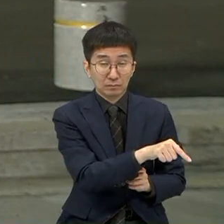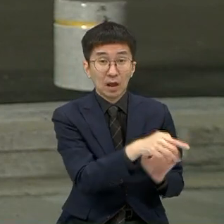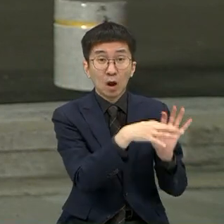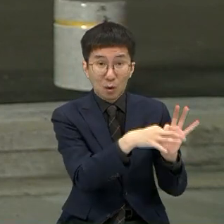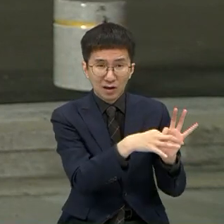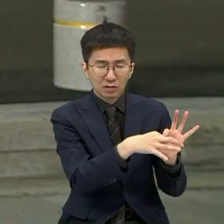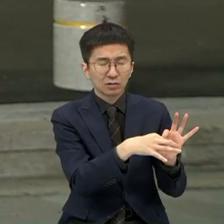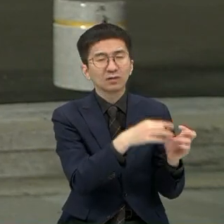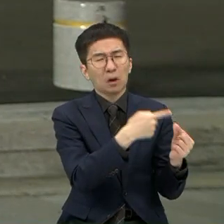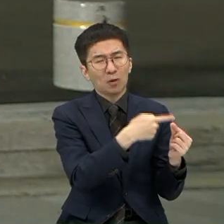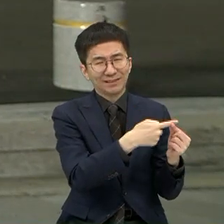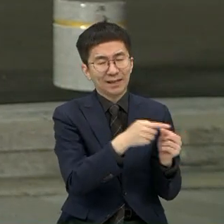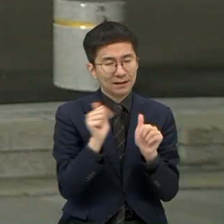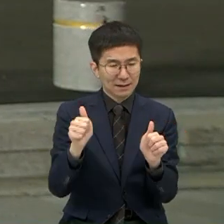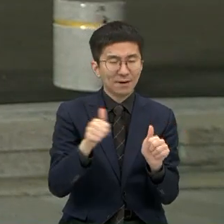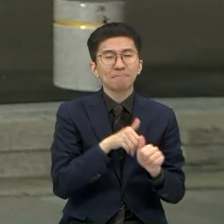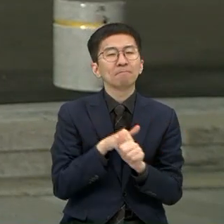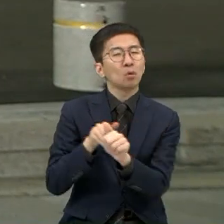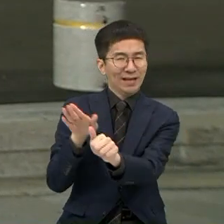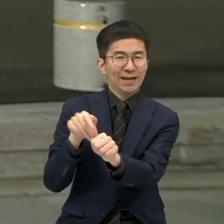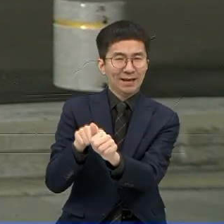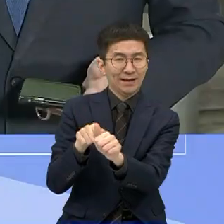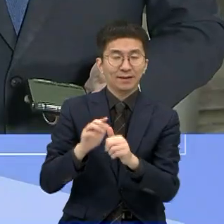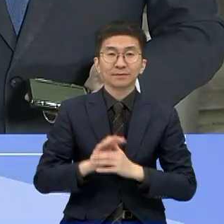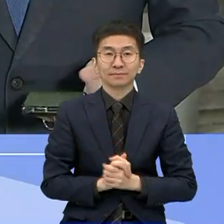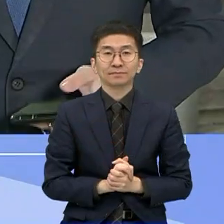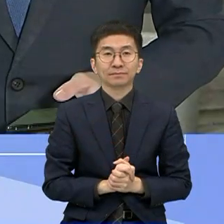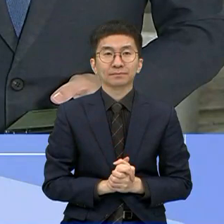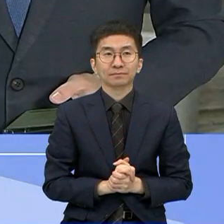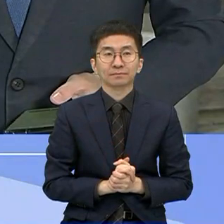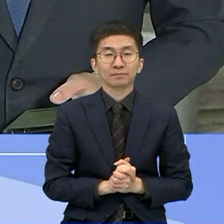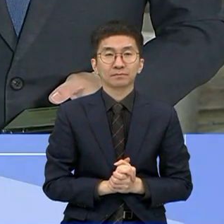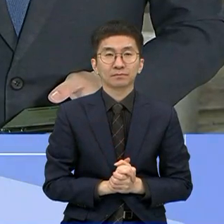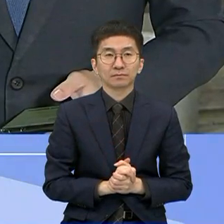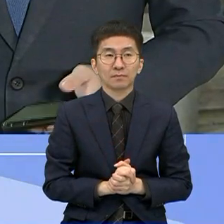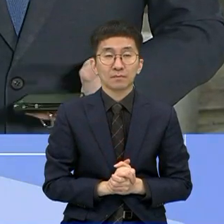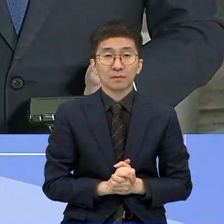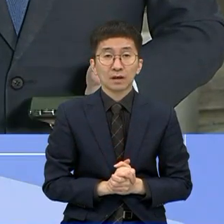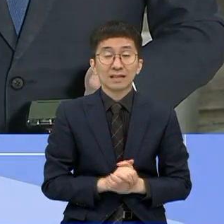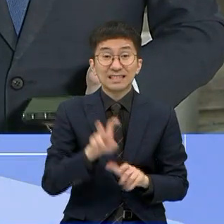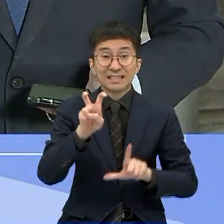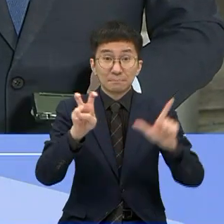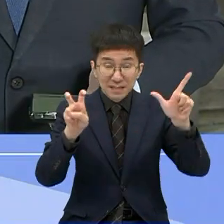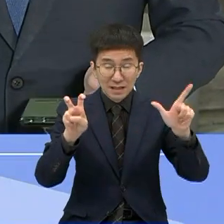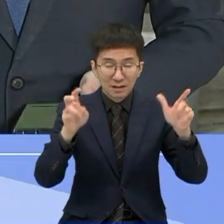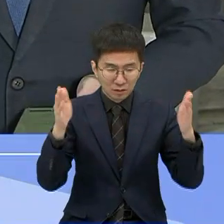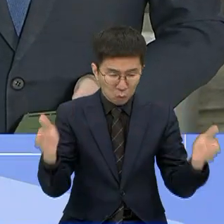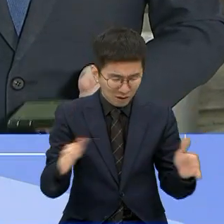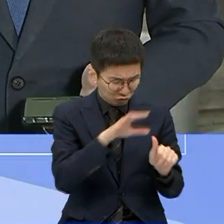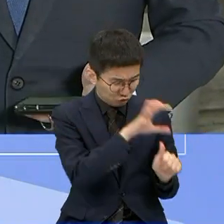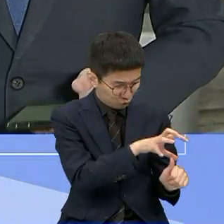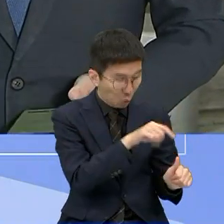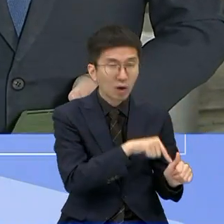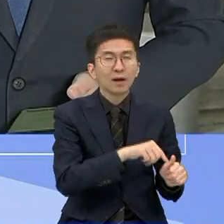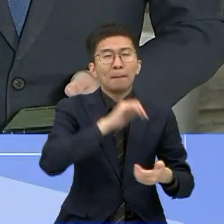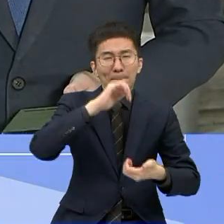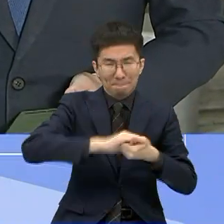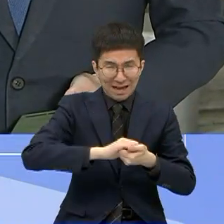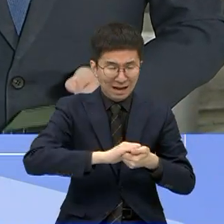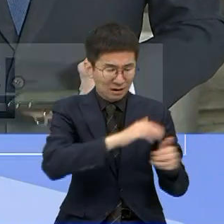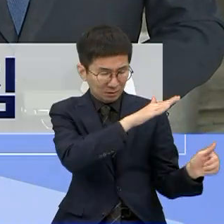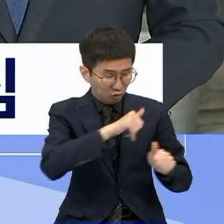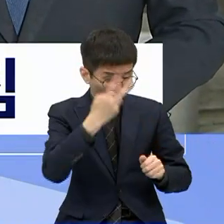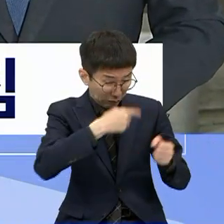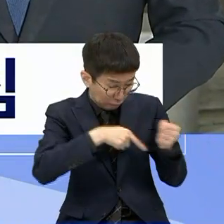제일 먼저 재판에 넘겨지는 셈입니다 검찰은 20일 구속 기한을 꽉 채워서 유동 규정 본부장을 강도높게 수사 했고